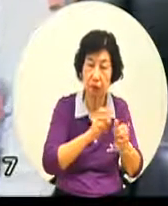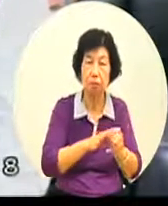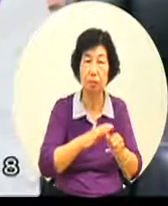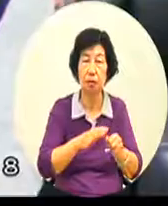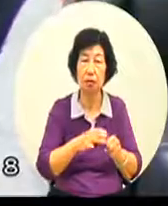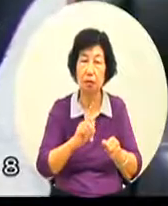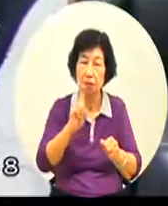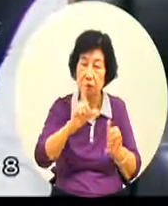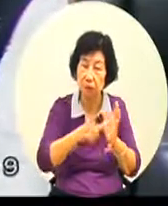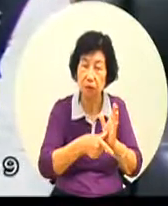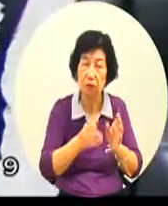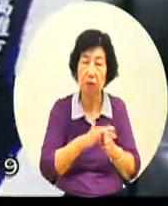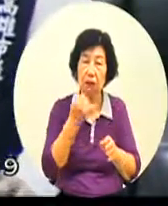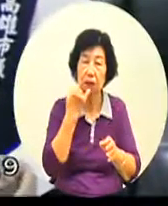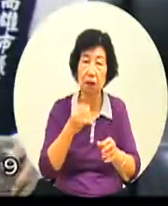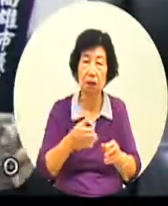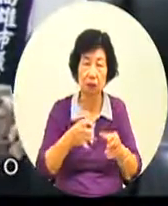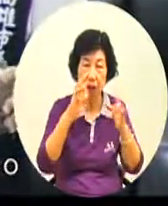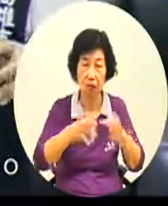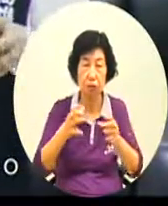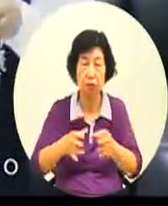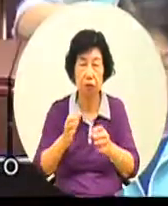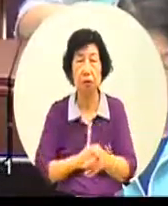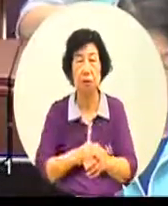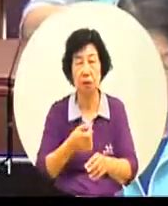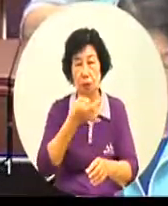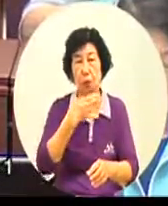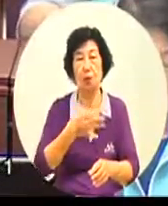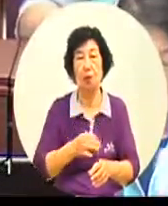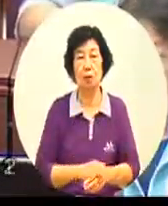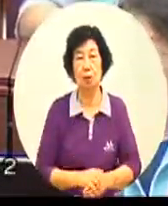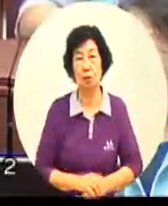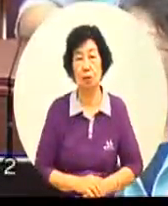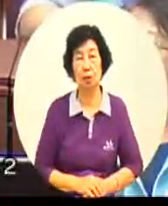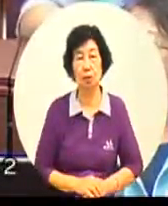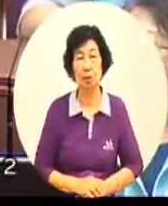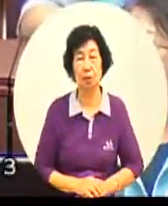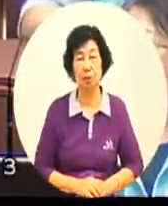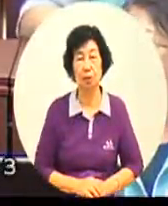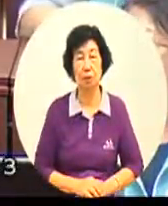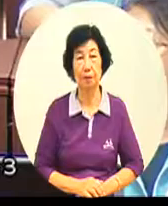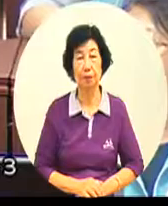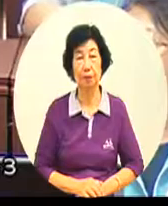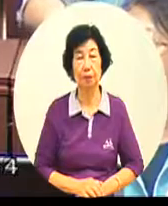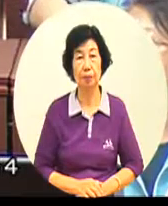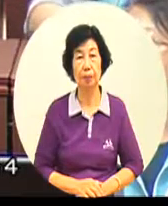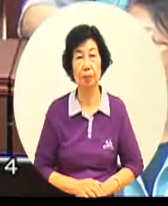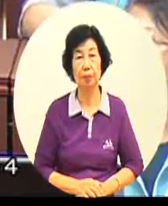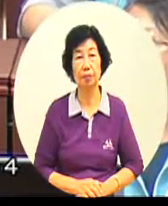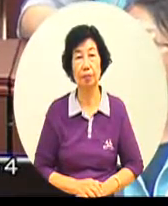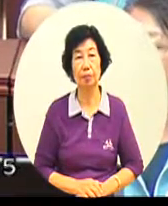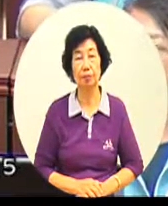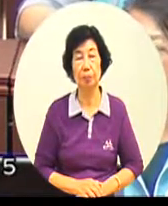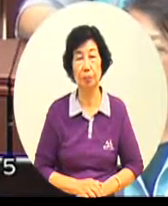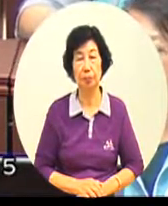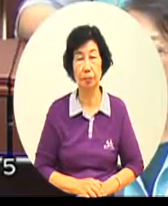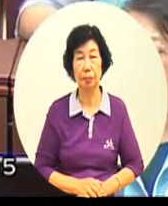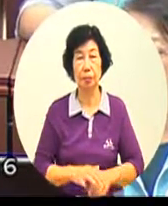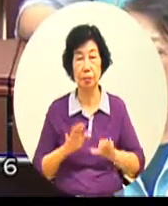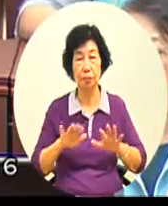回答好不好？ 请姚局长答复。 谢谢召集人，谢谢议员的关心哈。我们目